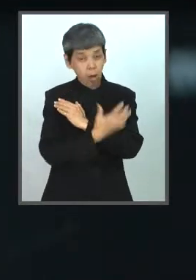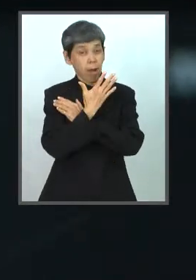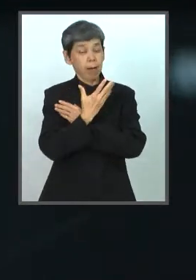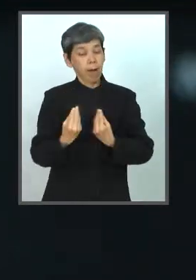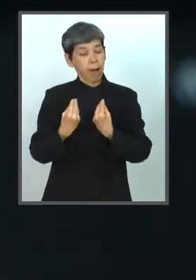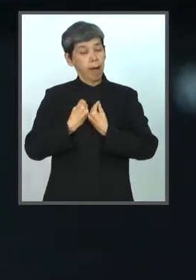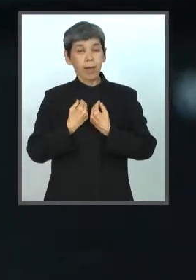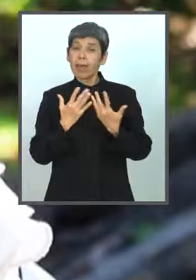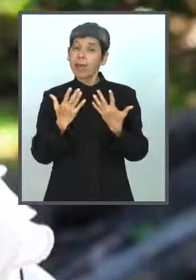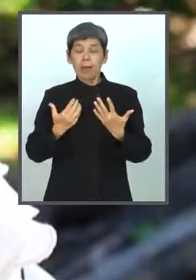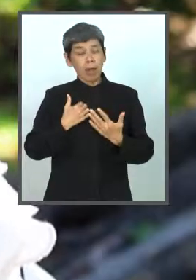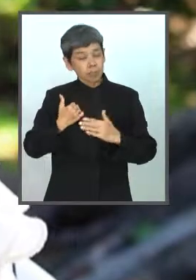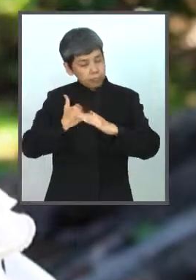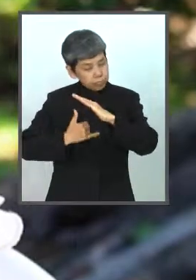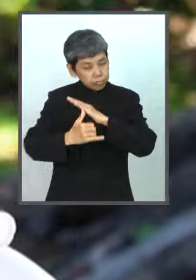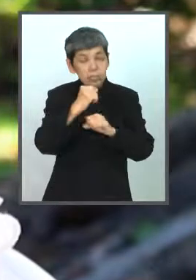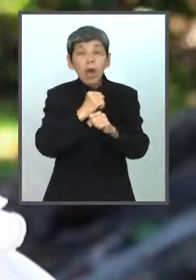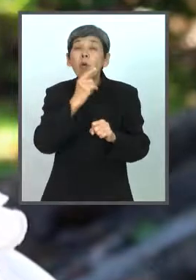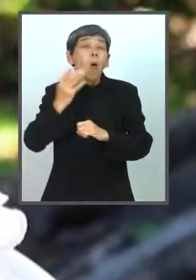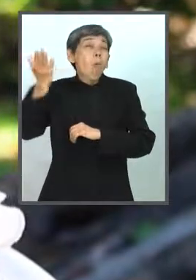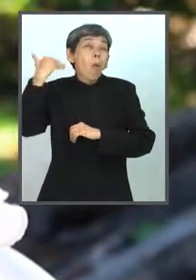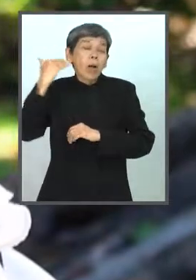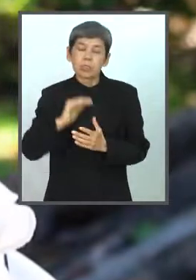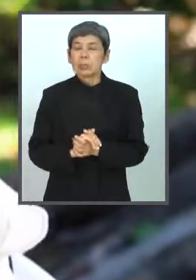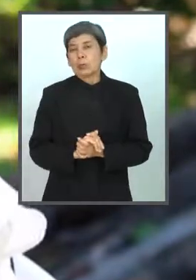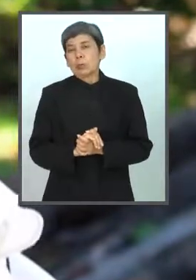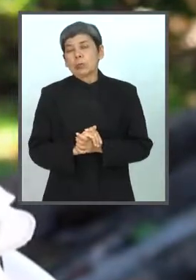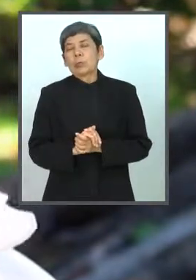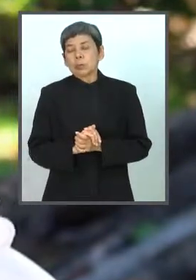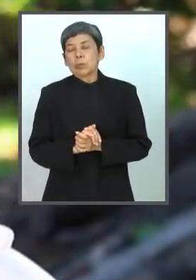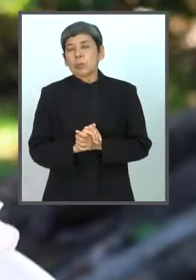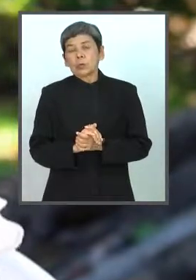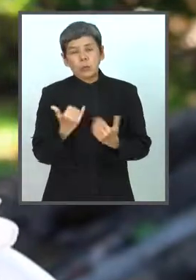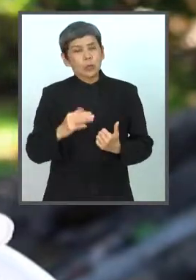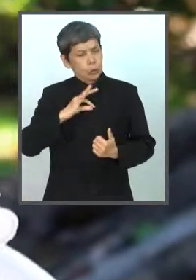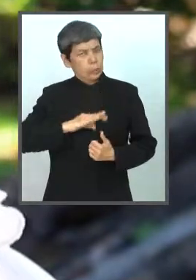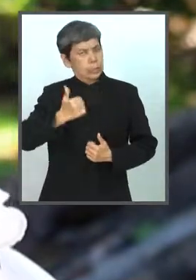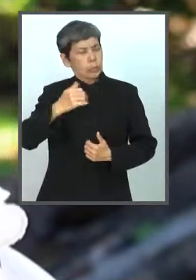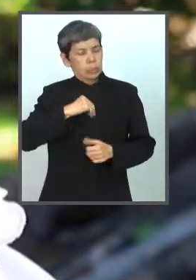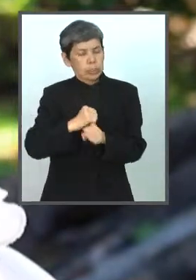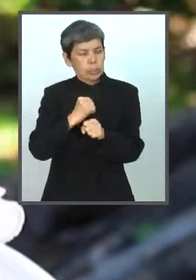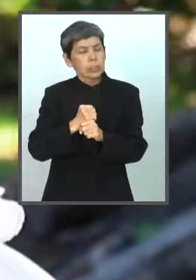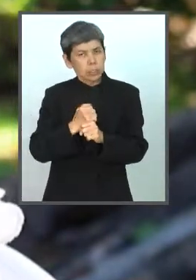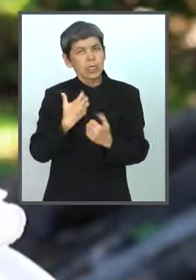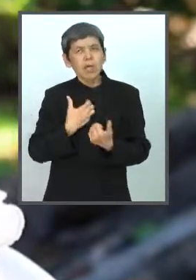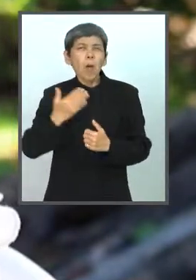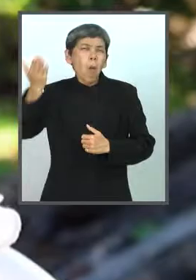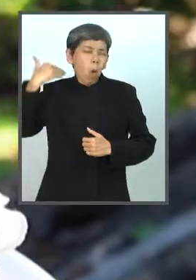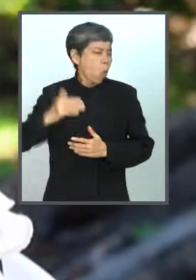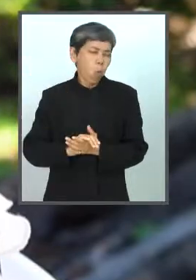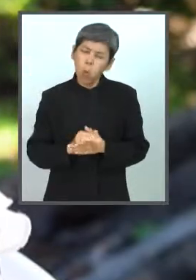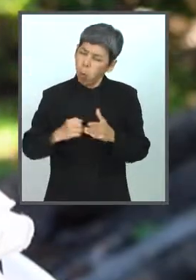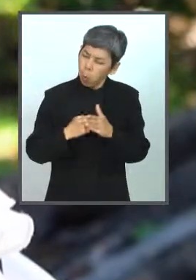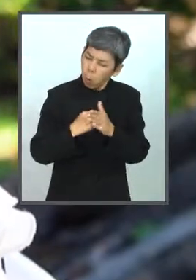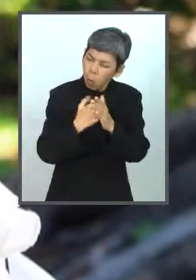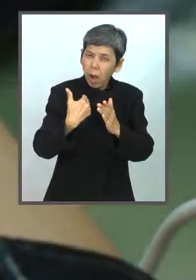โอกาสให้เราที่จะก้าวออกไปถ้าเทียบกับเมื่อก่อนเนี่ยเราค่อนข้างจะมีภาษีแล้วก็มีโอกาสที่ดีกว่าคนพิการสมั